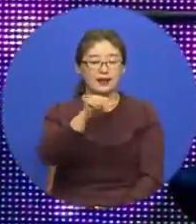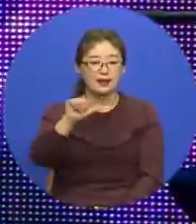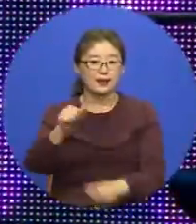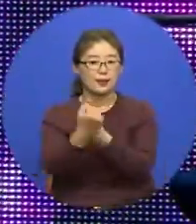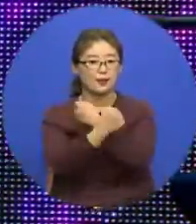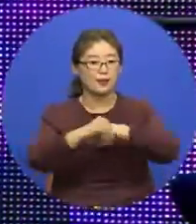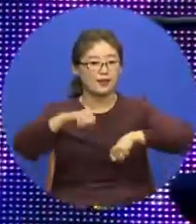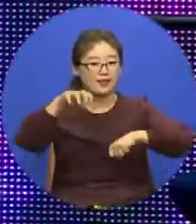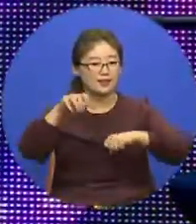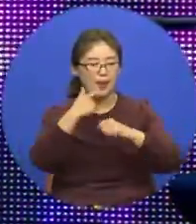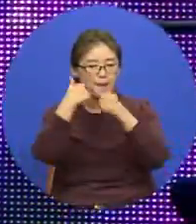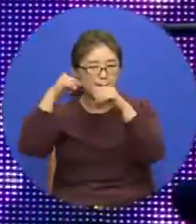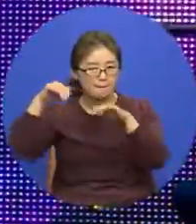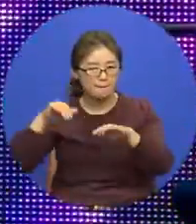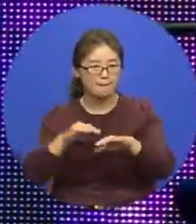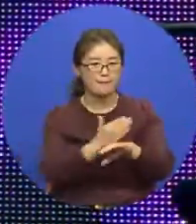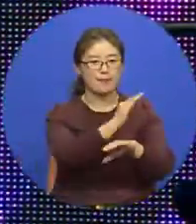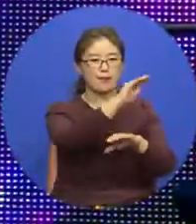파도 속에